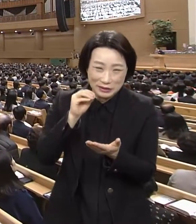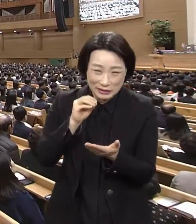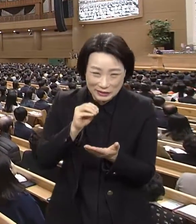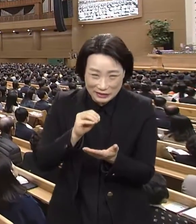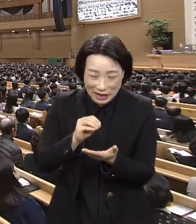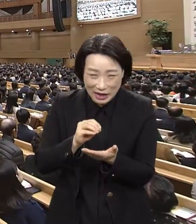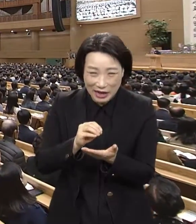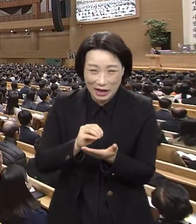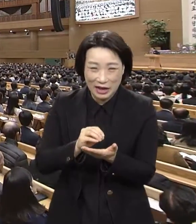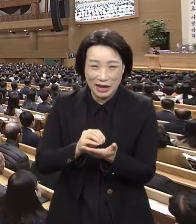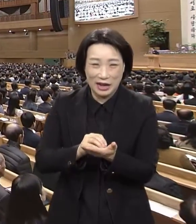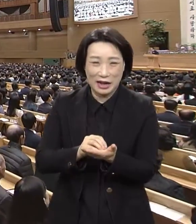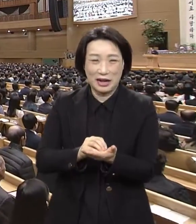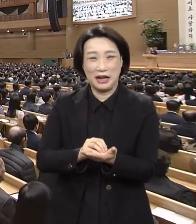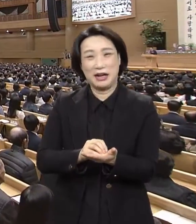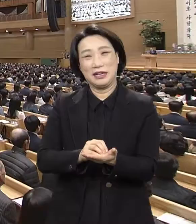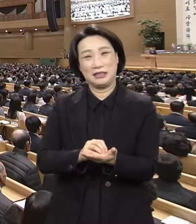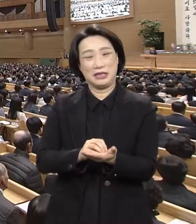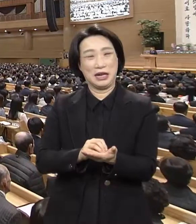생명